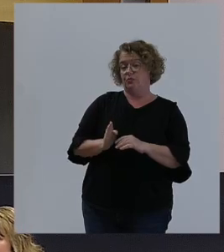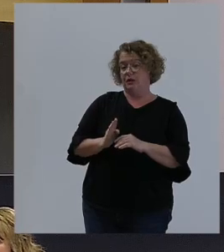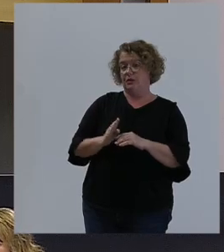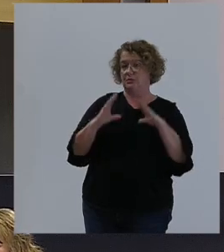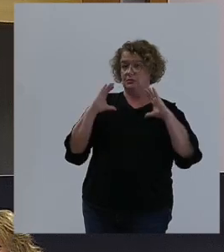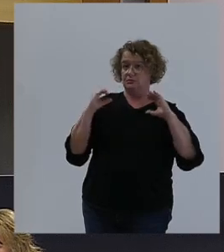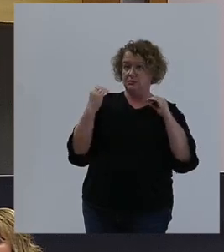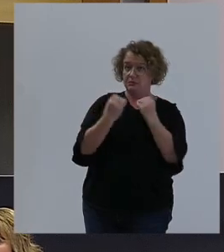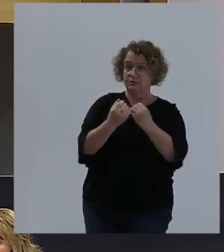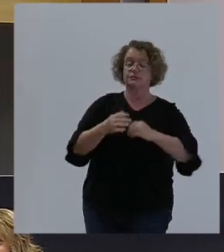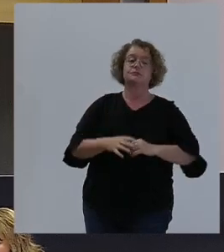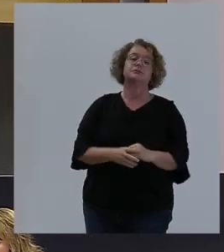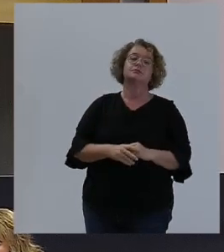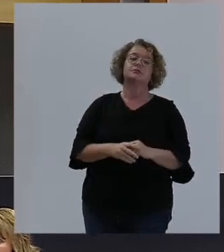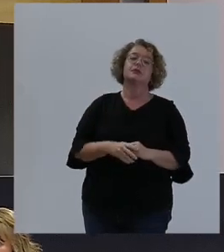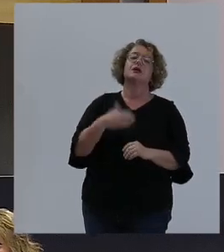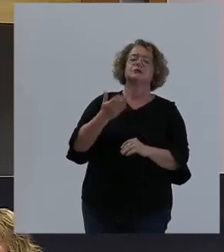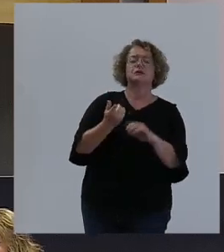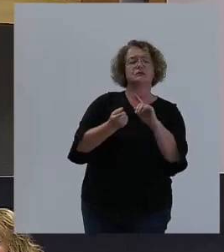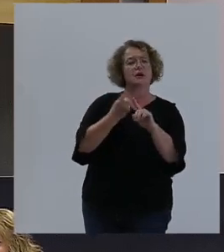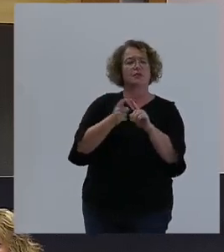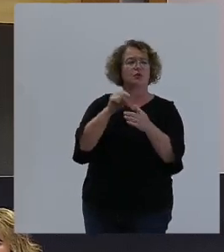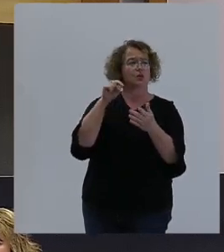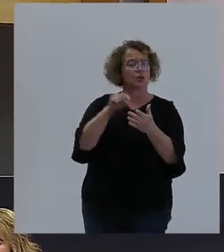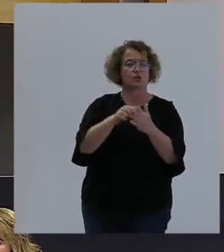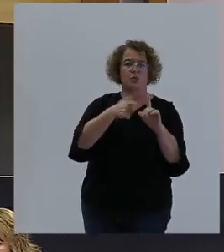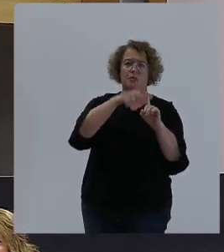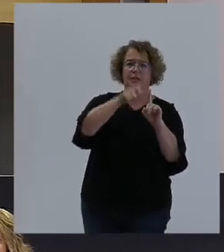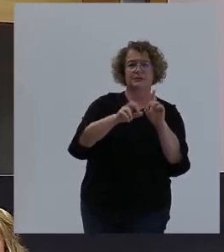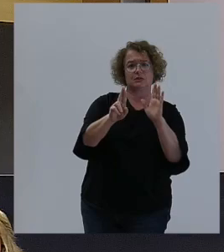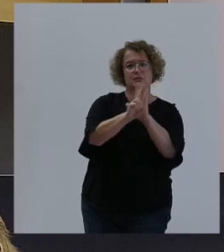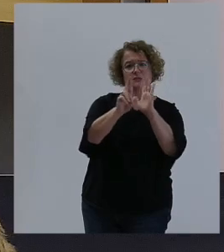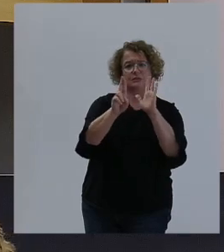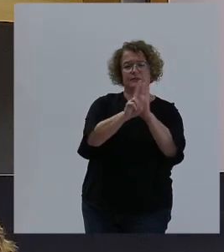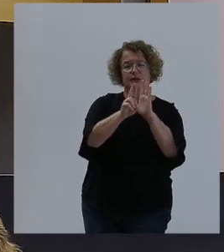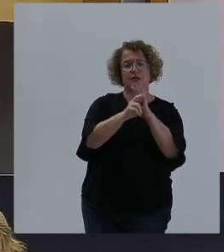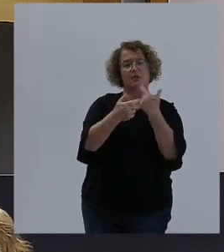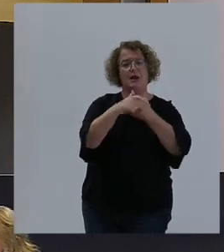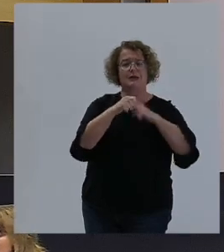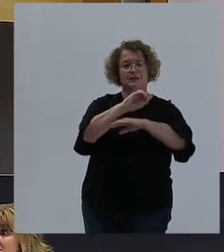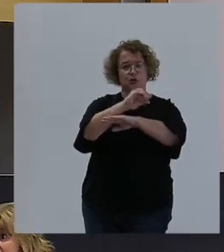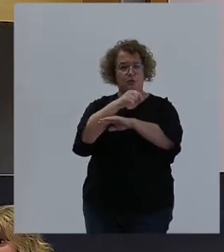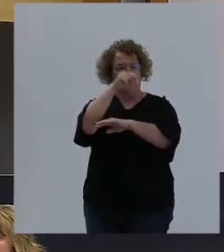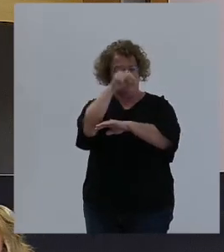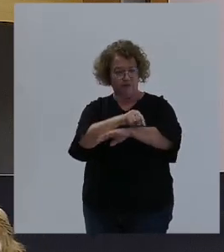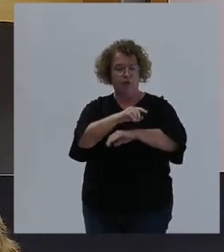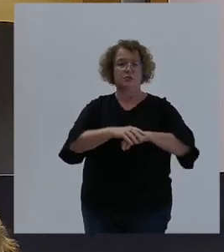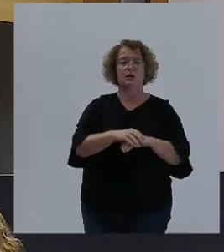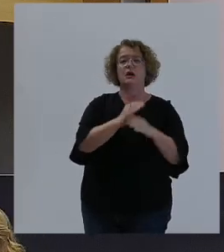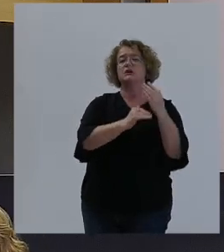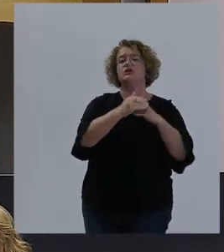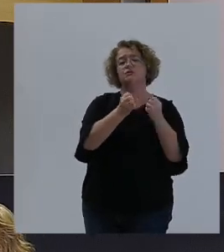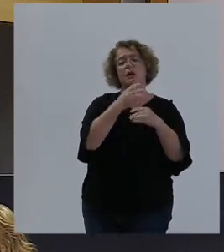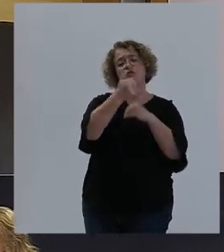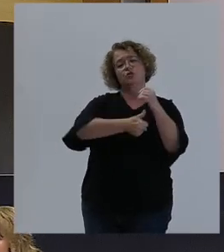sites. C'est quelque chose qui me tient à cœur. Je pense qu'il faut absolument un référent accessibilité numérique. Il y a un schéma pluriannuel d'accessibilité numérique,